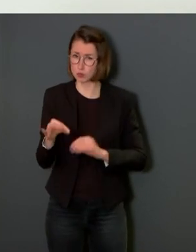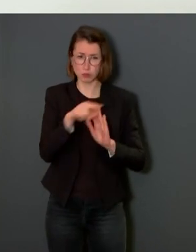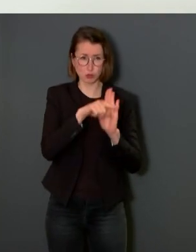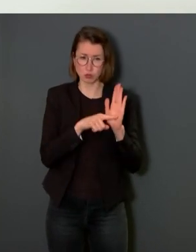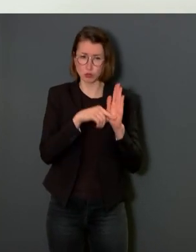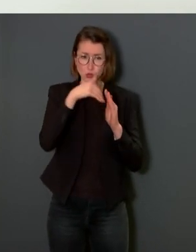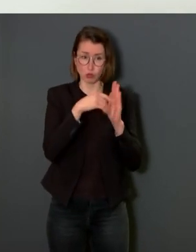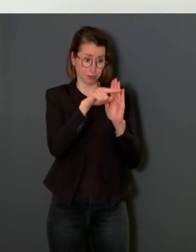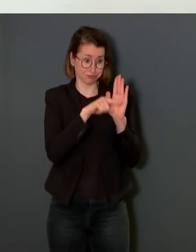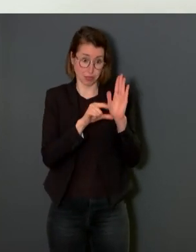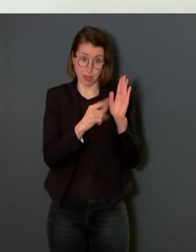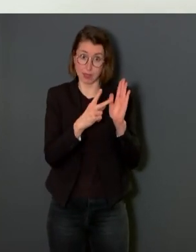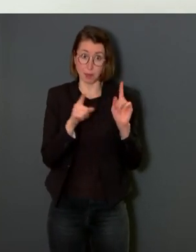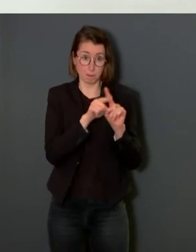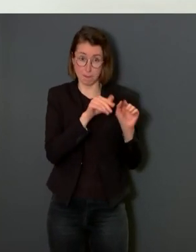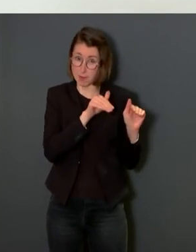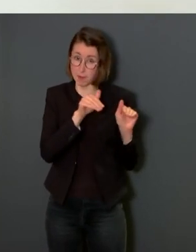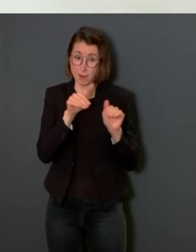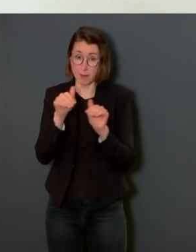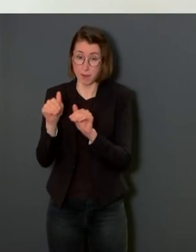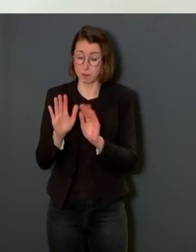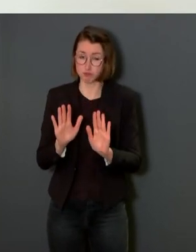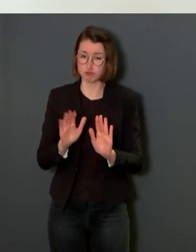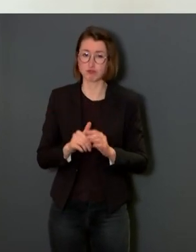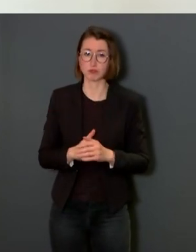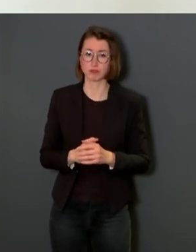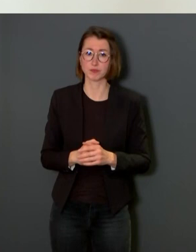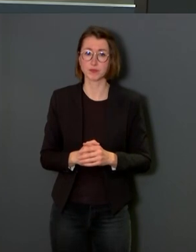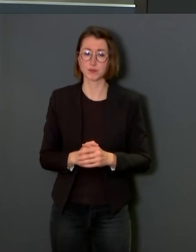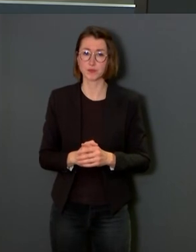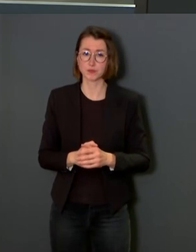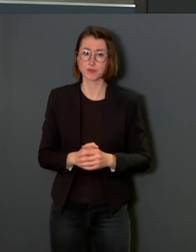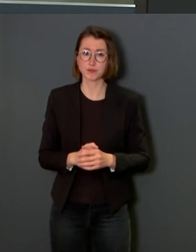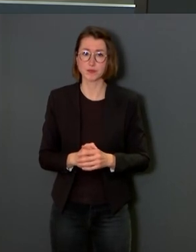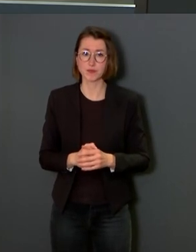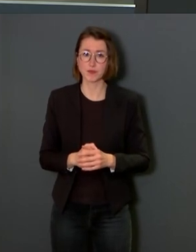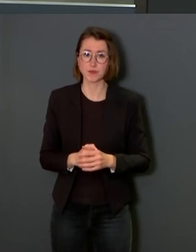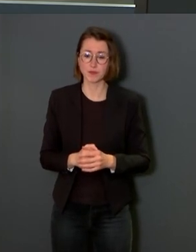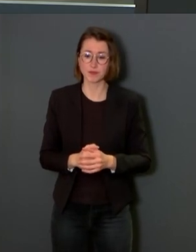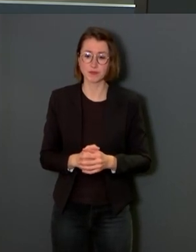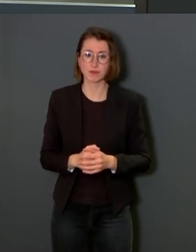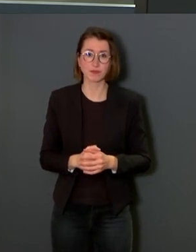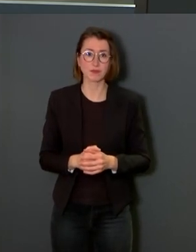part restent en vigueur, en effet. Oui. Vous avez parlé d'indicateurs pour la santé